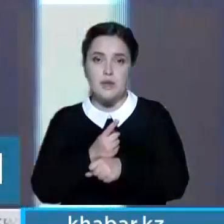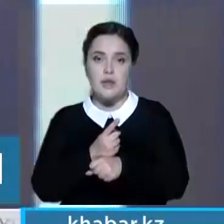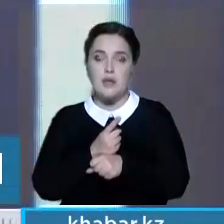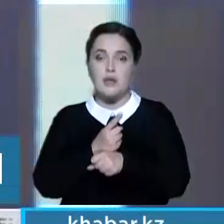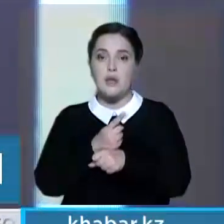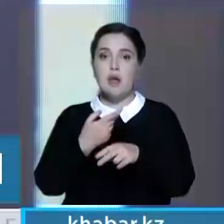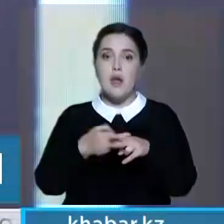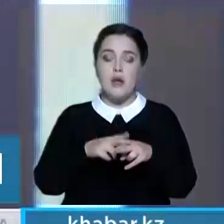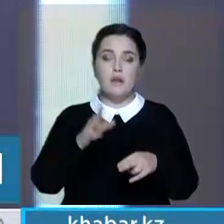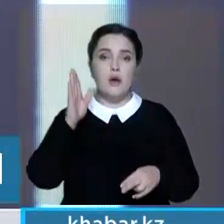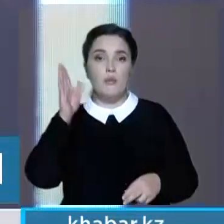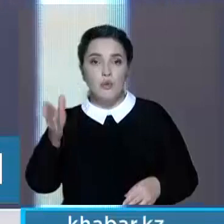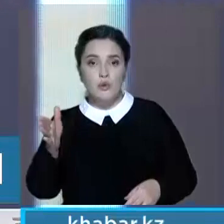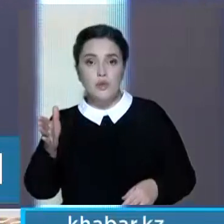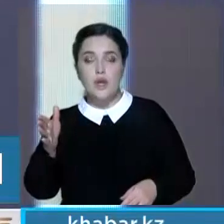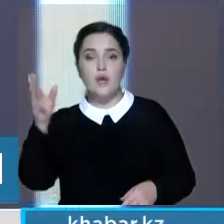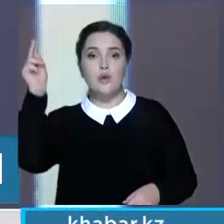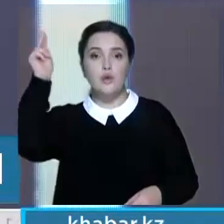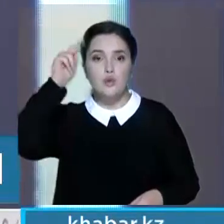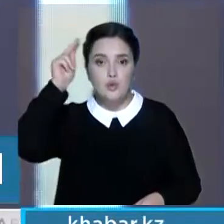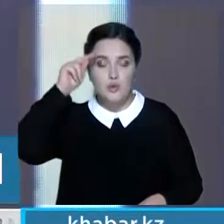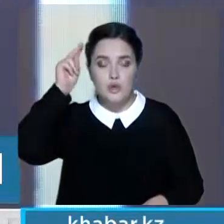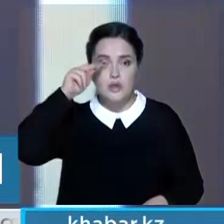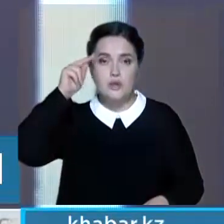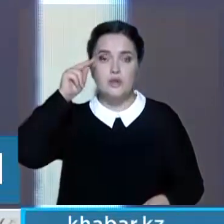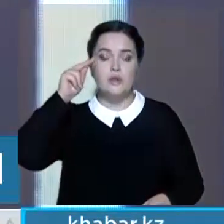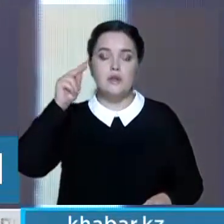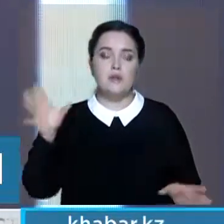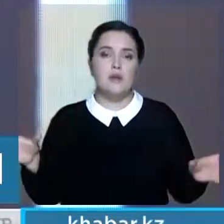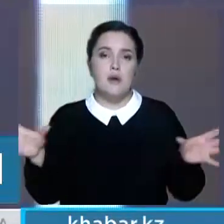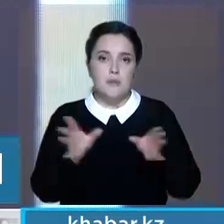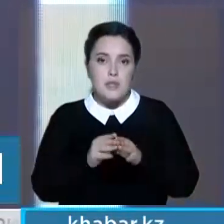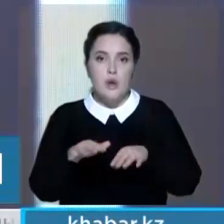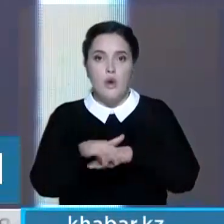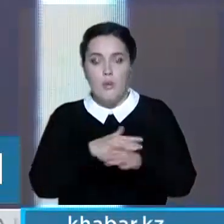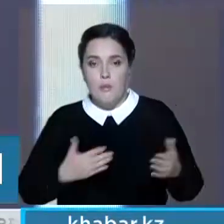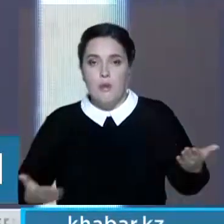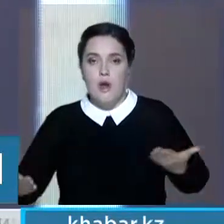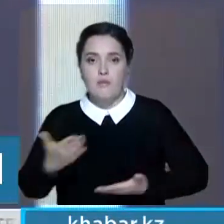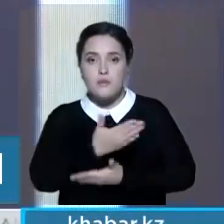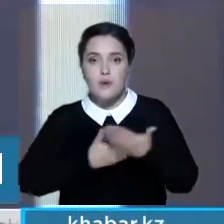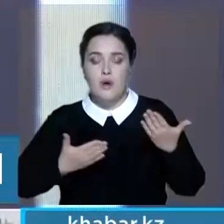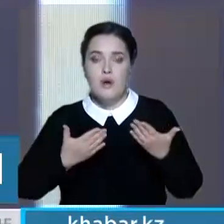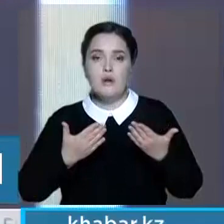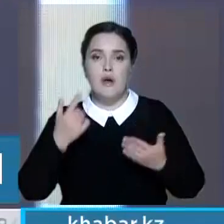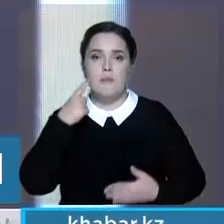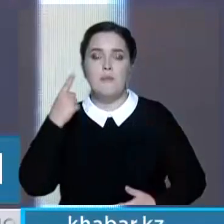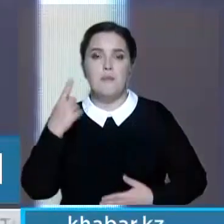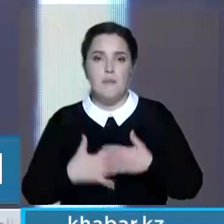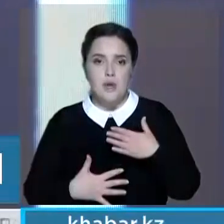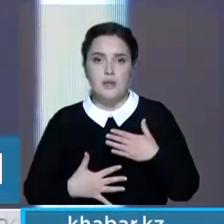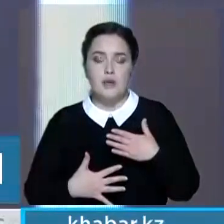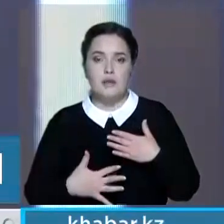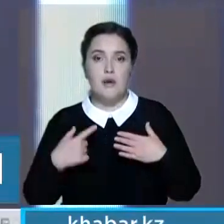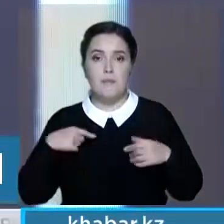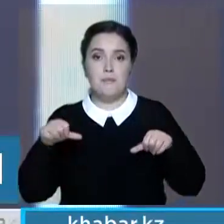это будет изучаться совместно с обществом. И понятно, как уполномоченный орган,